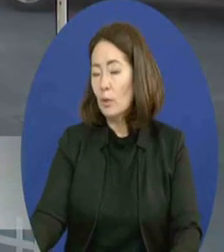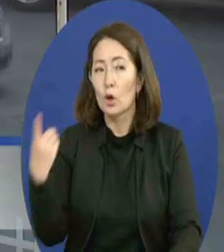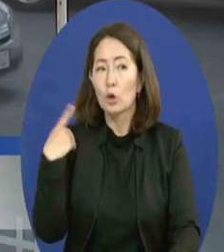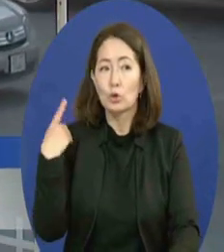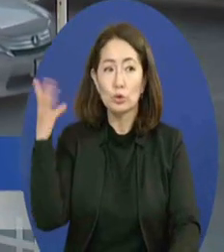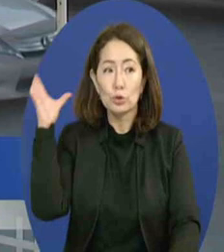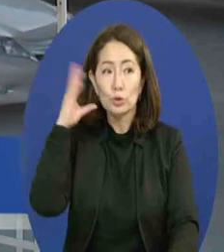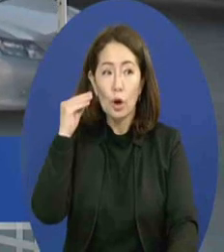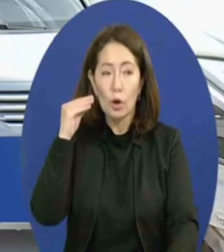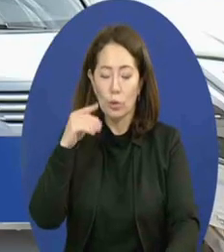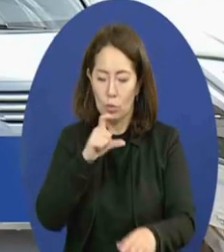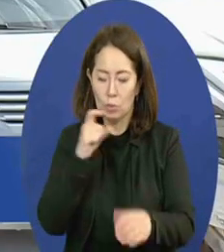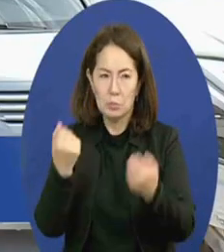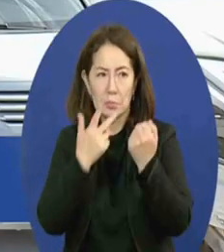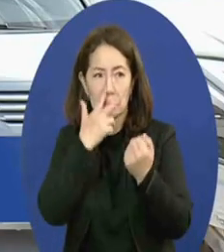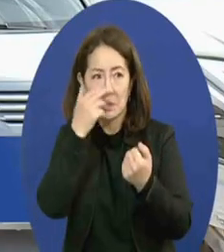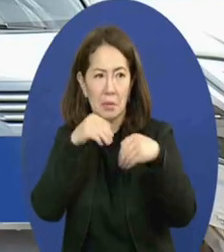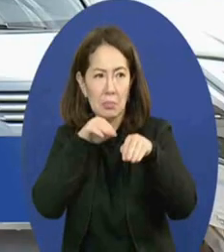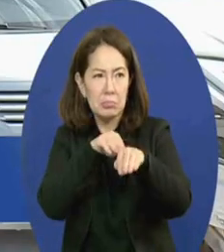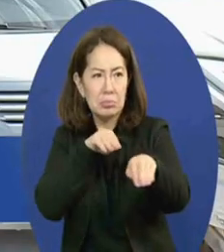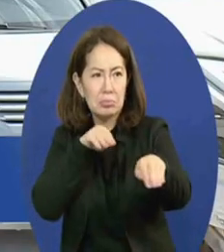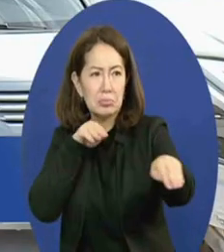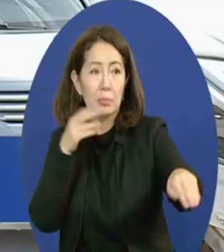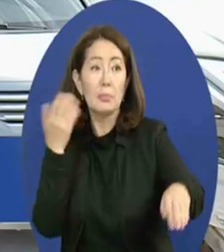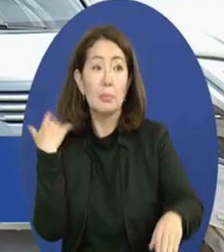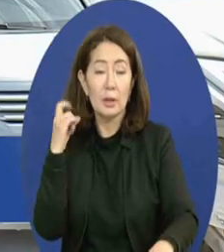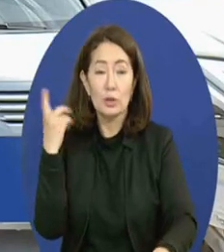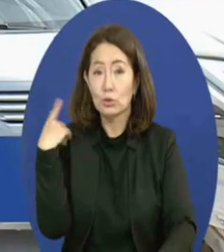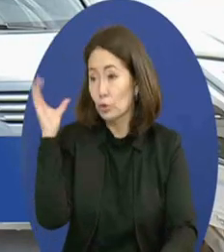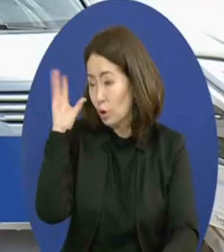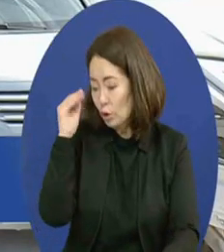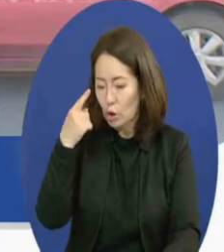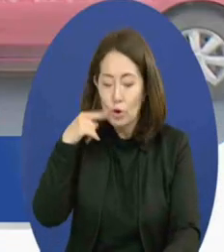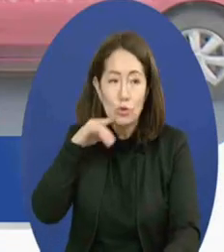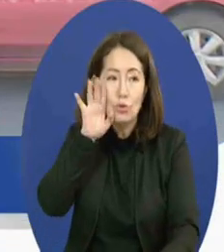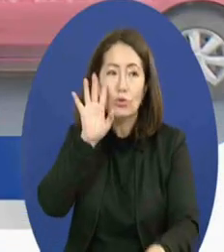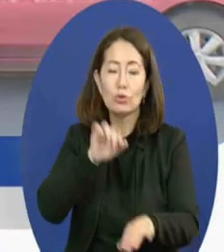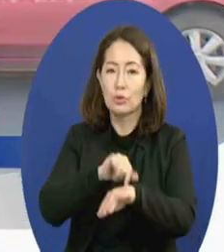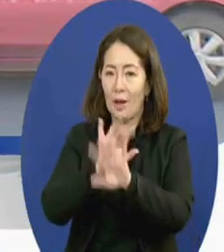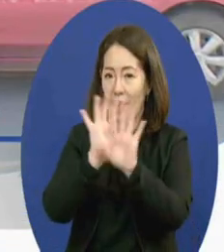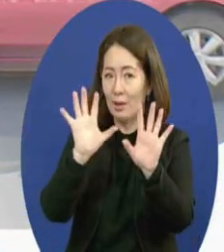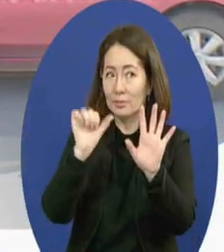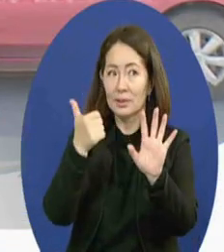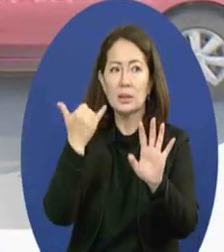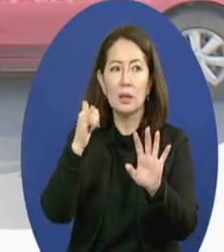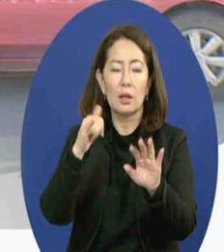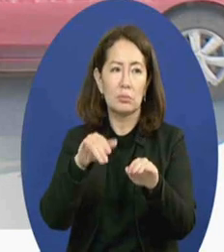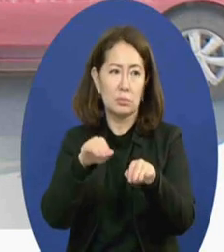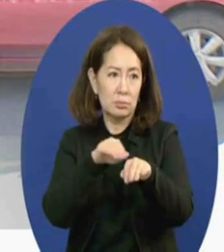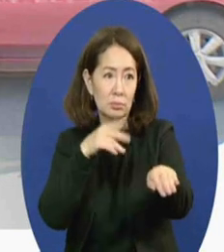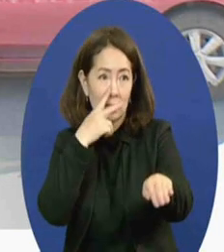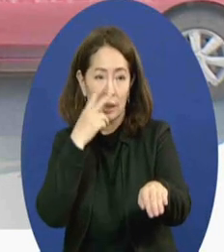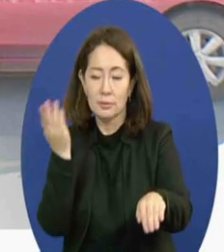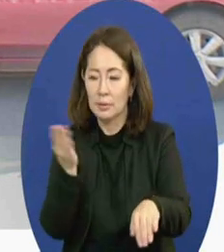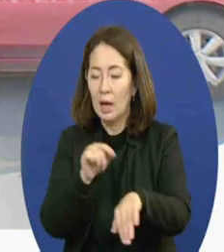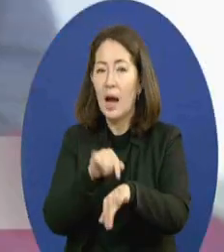Өчигдөр арианаас эхлэн иргэд чадхан түгээх станцуудад дугаарлаж эхэлжээ. Өнөө өглөөний 11 цагийн байдлаар зарим түгээх төвд ийм